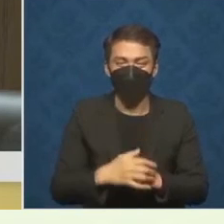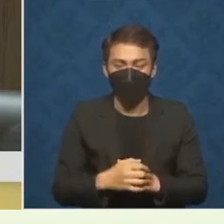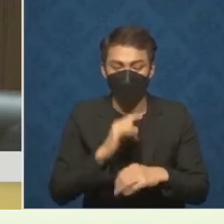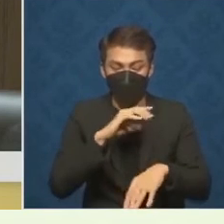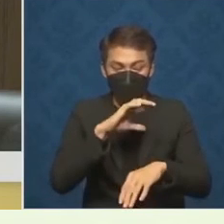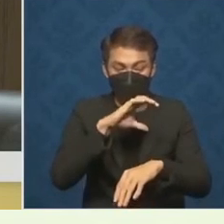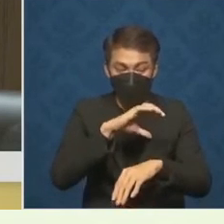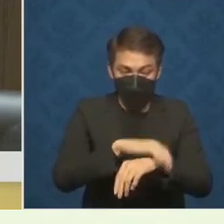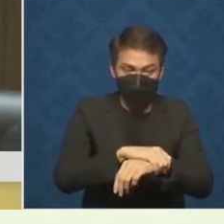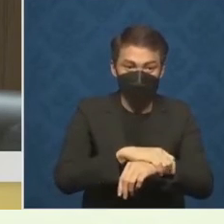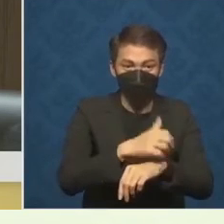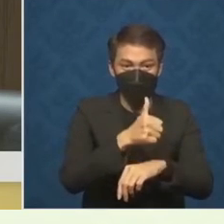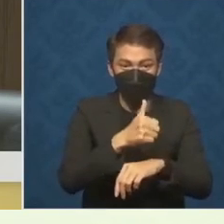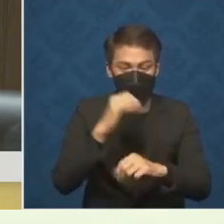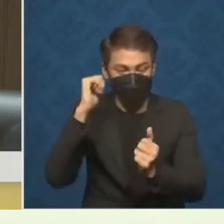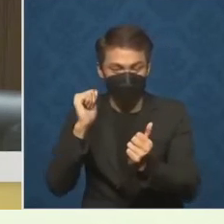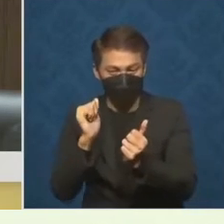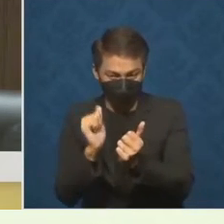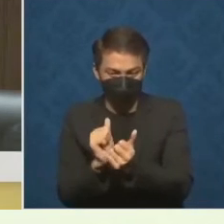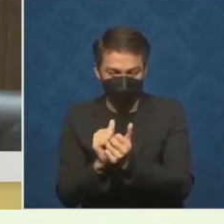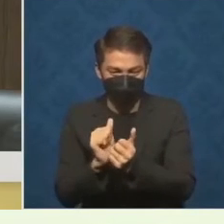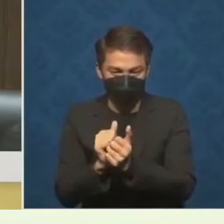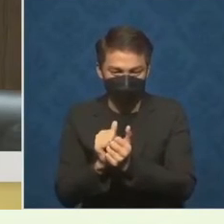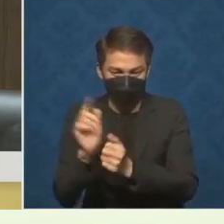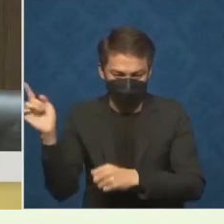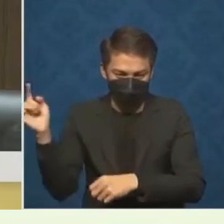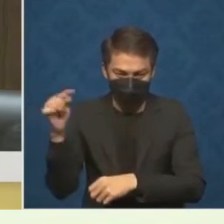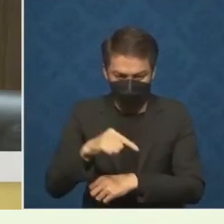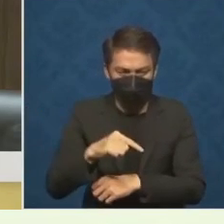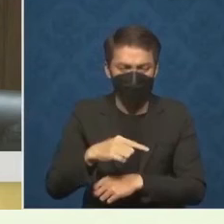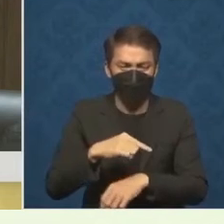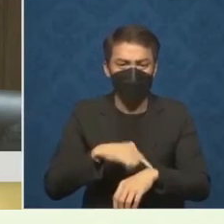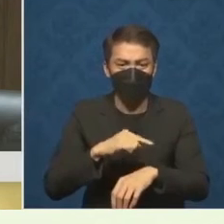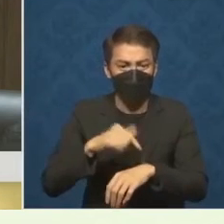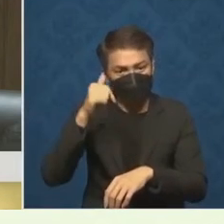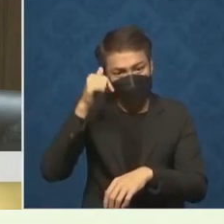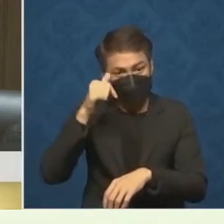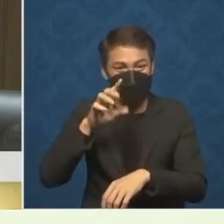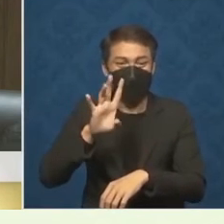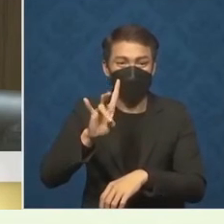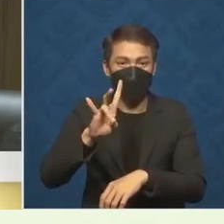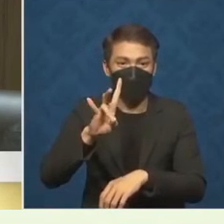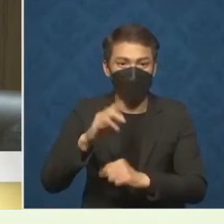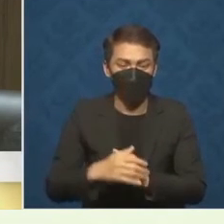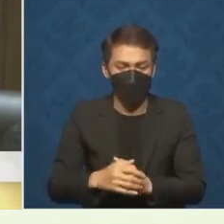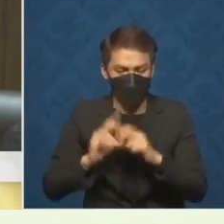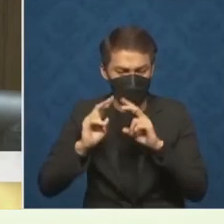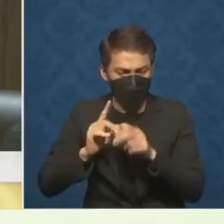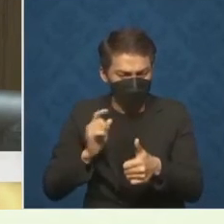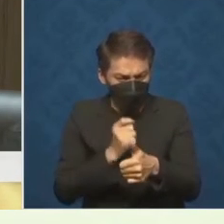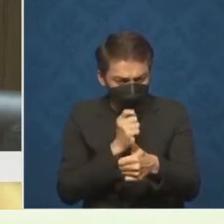ส่งไปตำรวจปุ๊บตำรวจใช้เวลา7วันครับท่านประธานสอบสวนเสร็จส่งให้กกต.ม